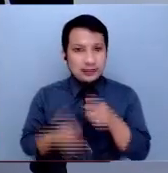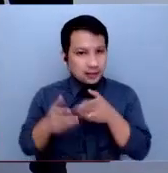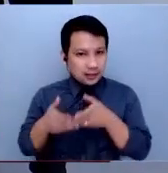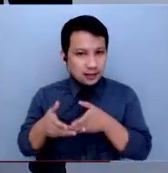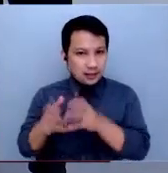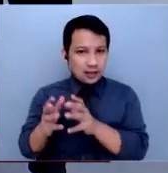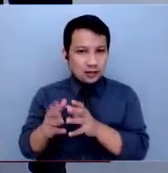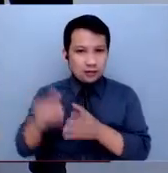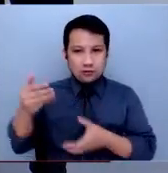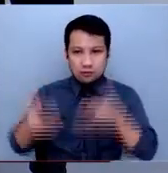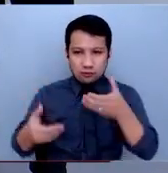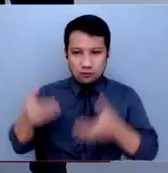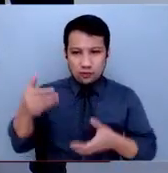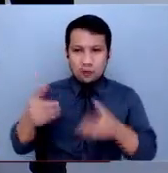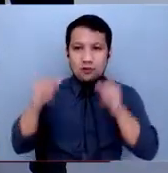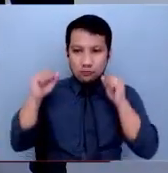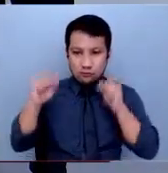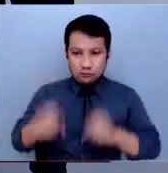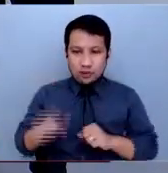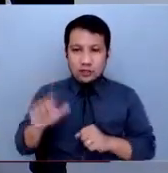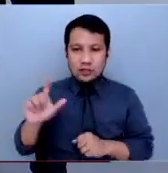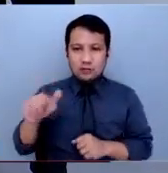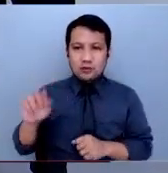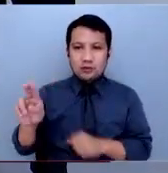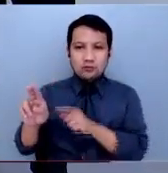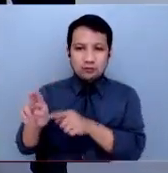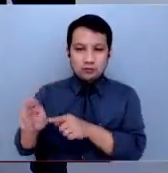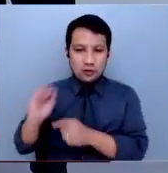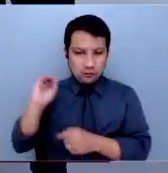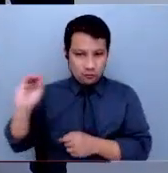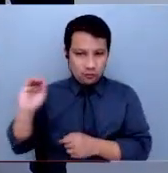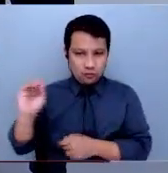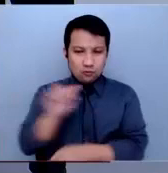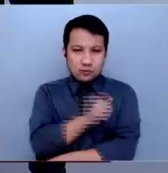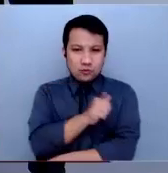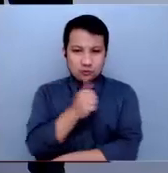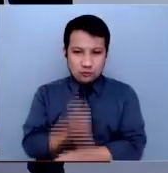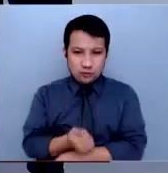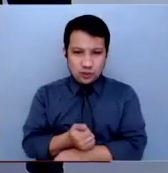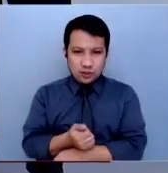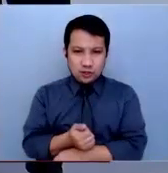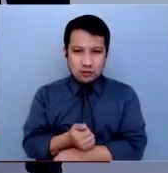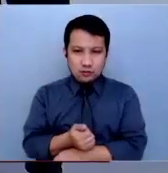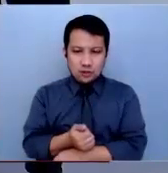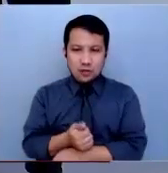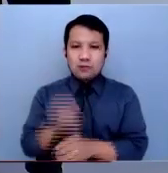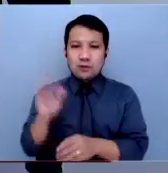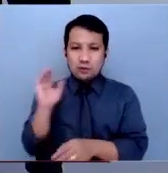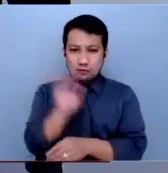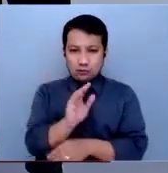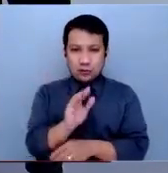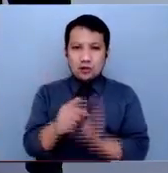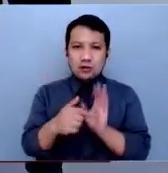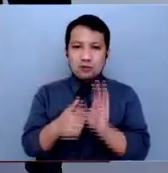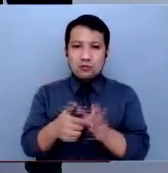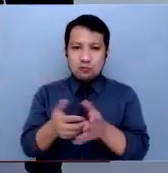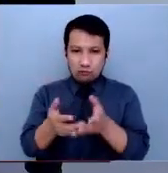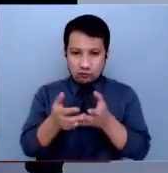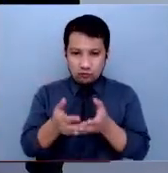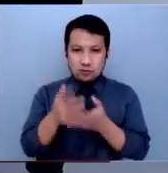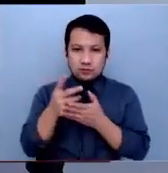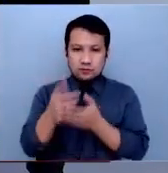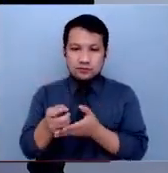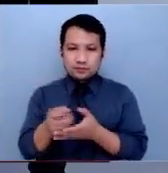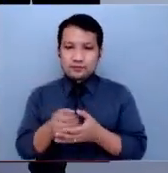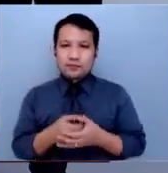korte, maaring gamitin ng mga LGU ang kanilang otoridad para mapuwersa ang mga tao na magpabakuna. Ayon daw